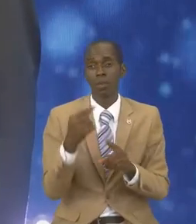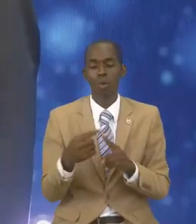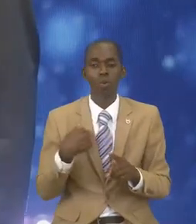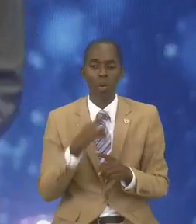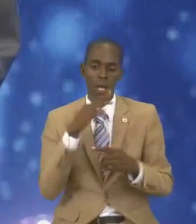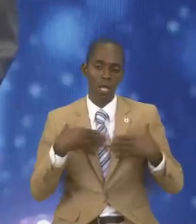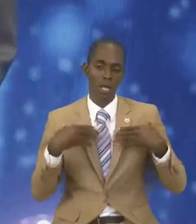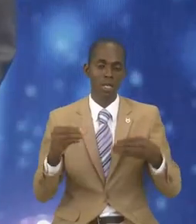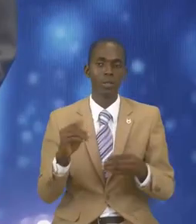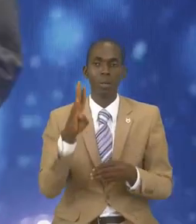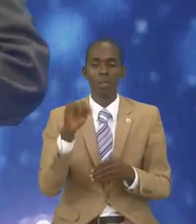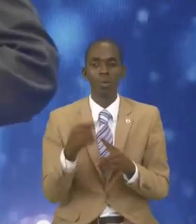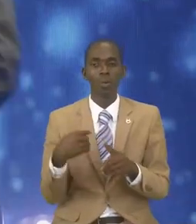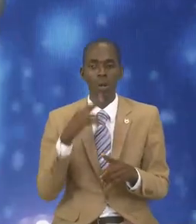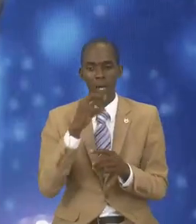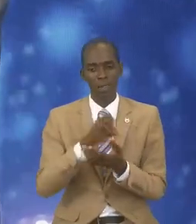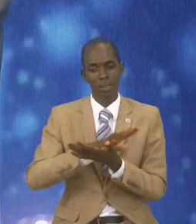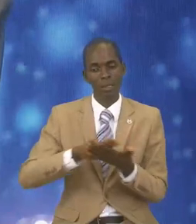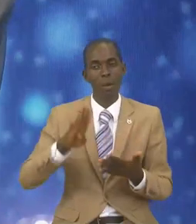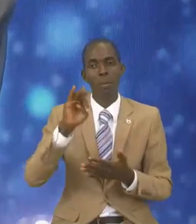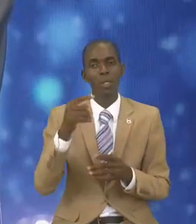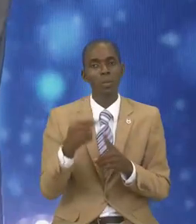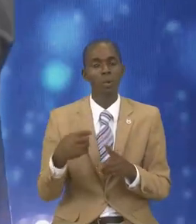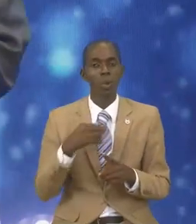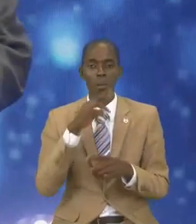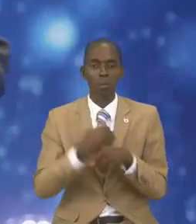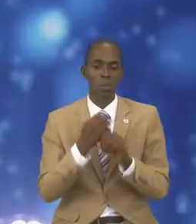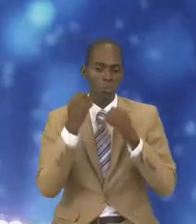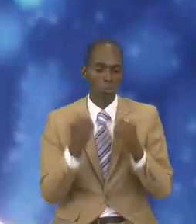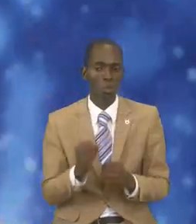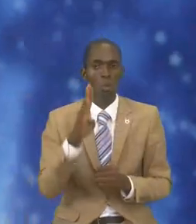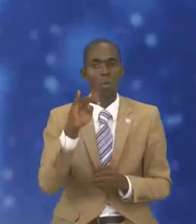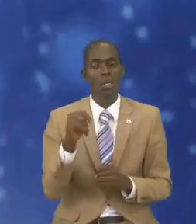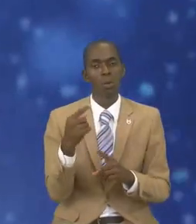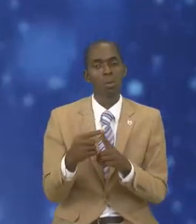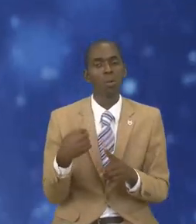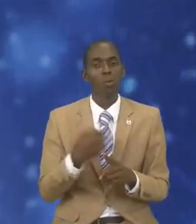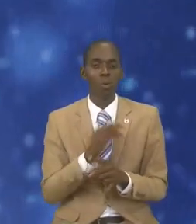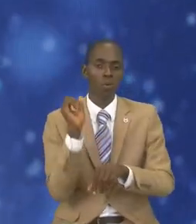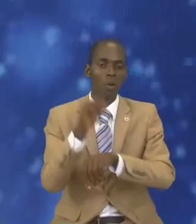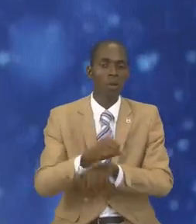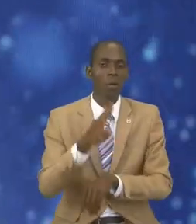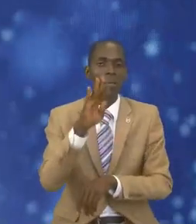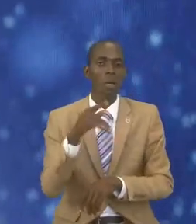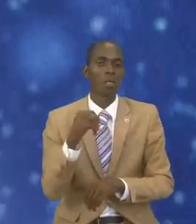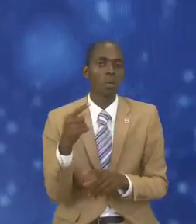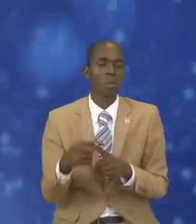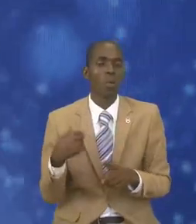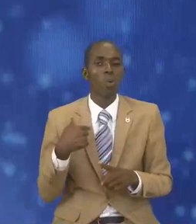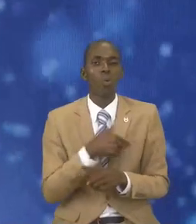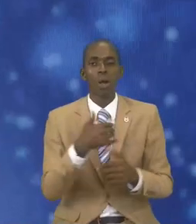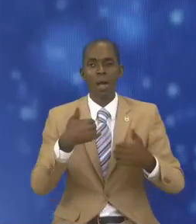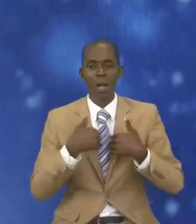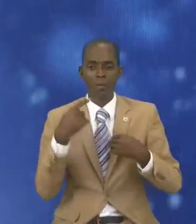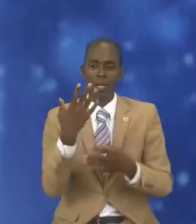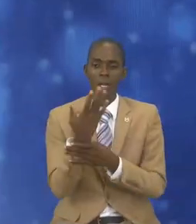sanctifiés. Par la parole, nous sommes fermes. Par la parole, nous avons vaincu. Par la parole, nous avons la